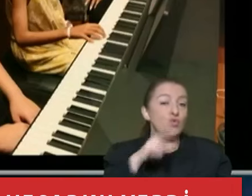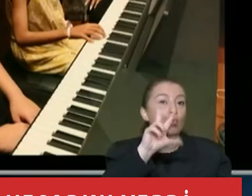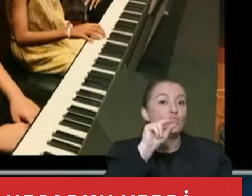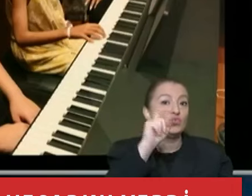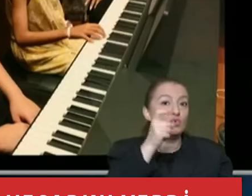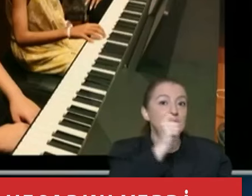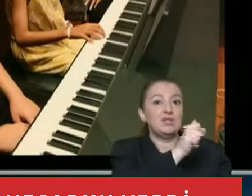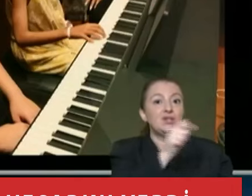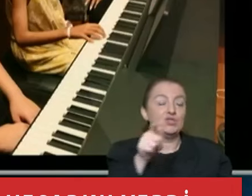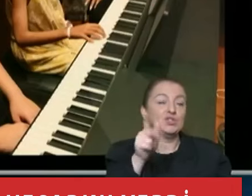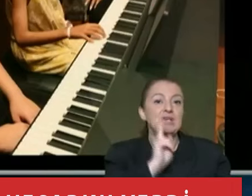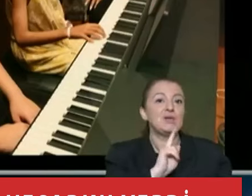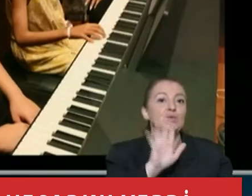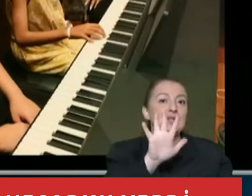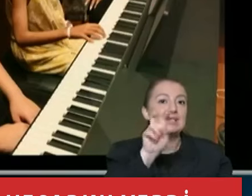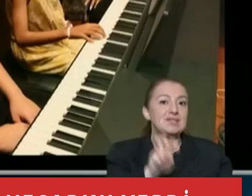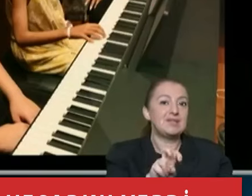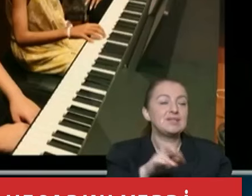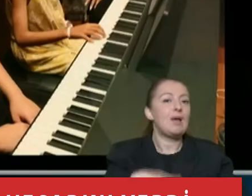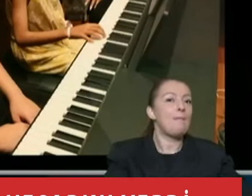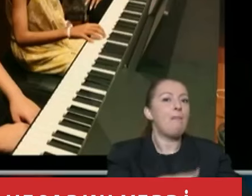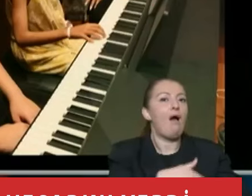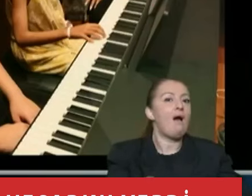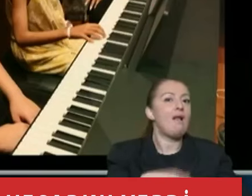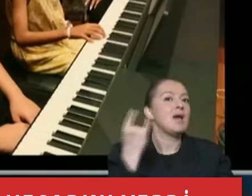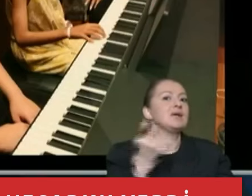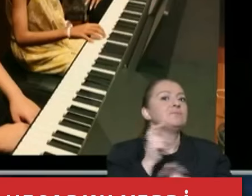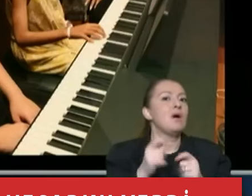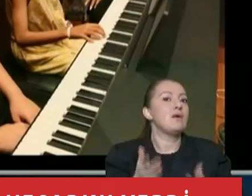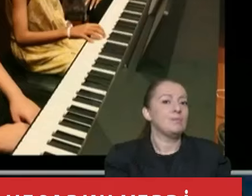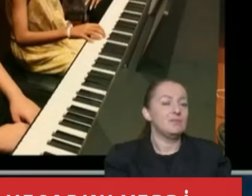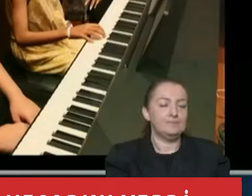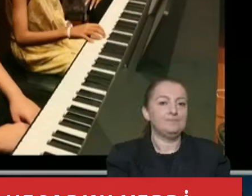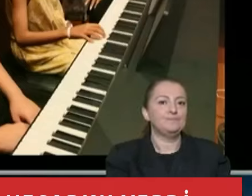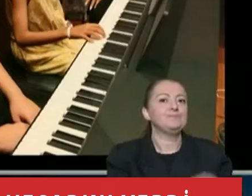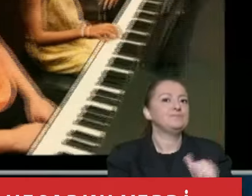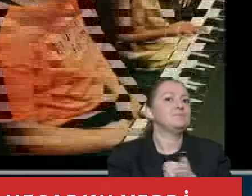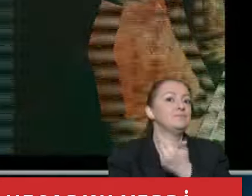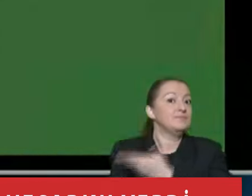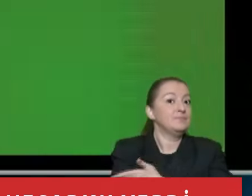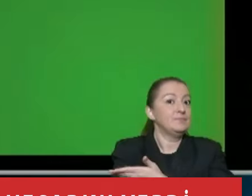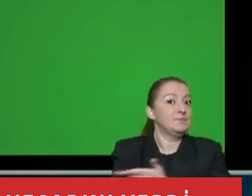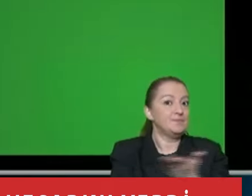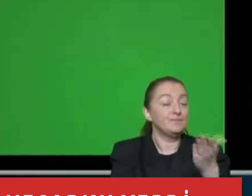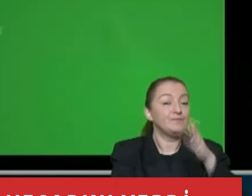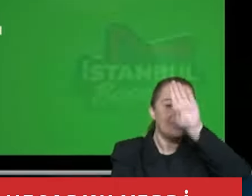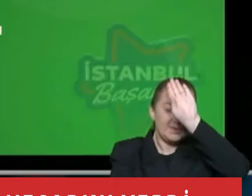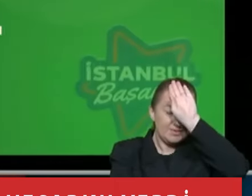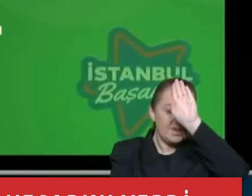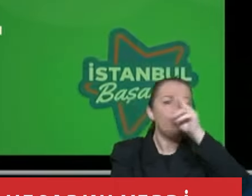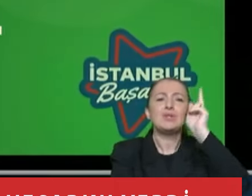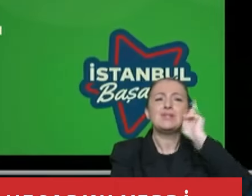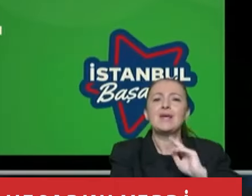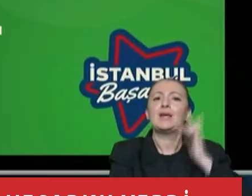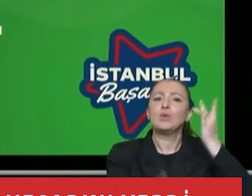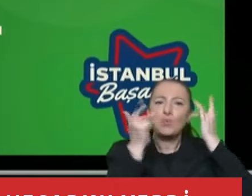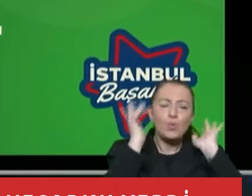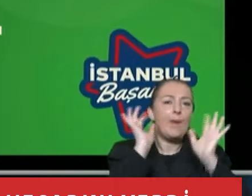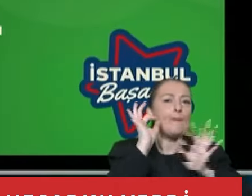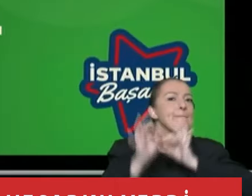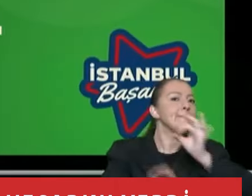ilçede 258 mahalleye ulaştı değerli hemşehrilerim İstanbul'un zengin kültürel